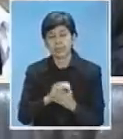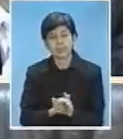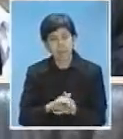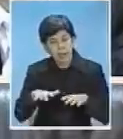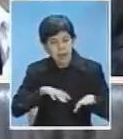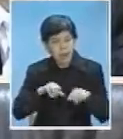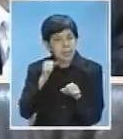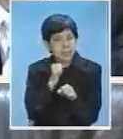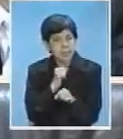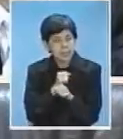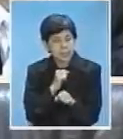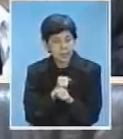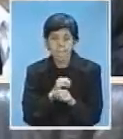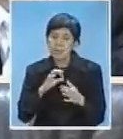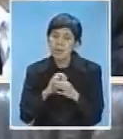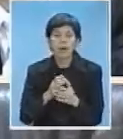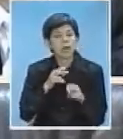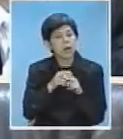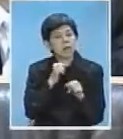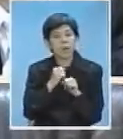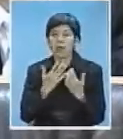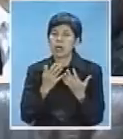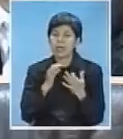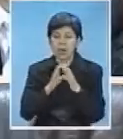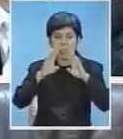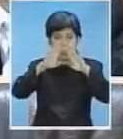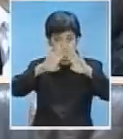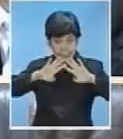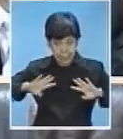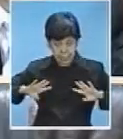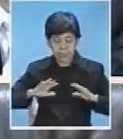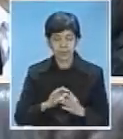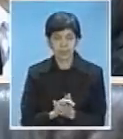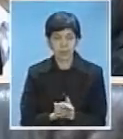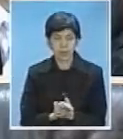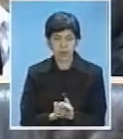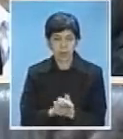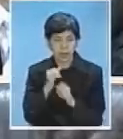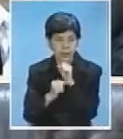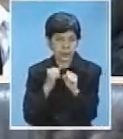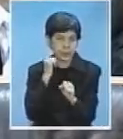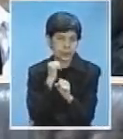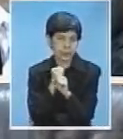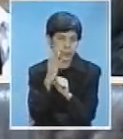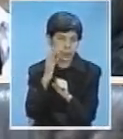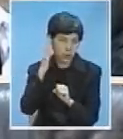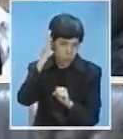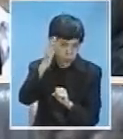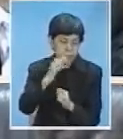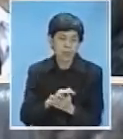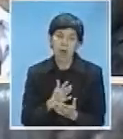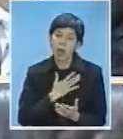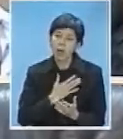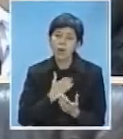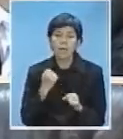การรองรับการเปิดเสรีประชาคมอาเซียนอีก4ปีข้างหน้าเราจะ